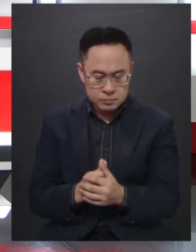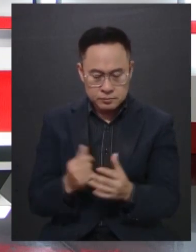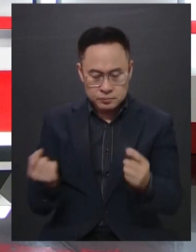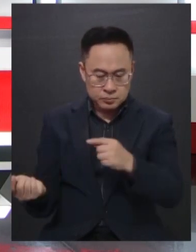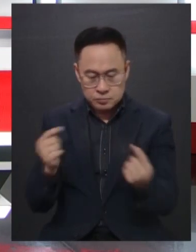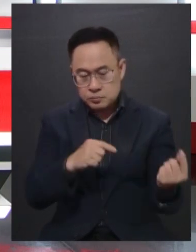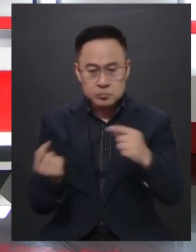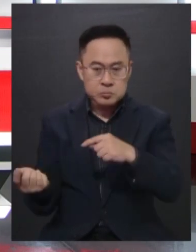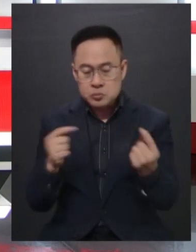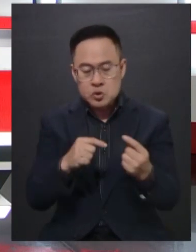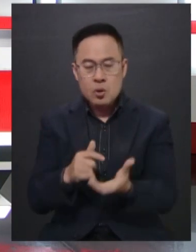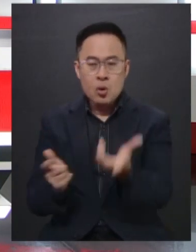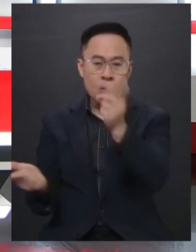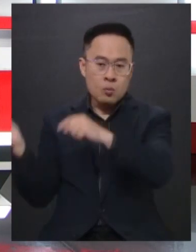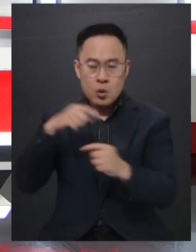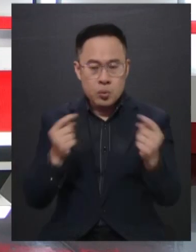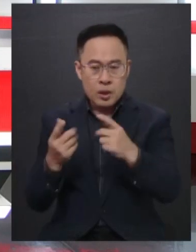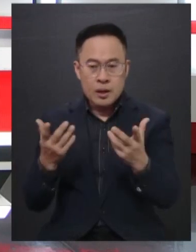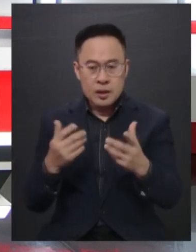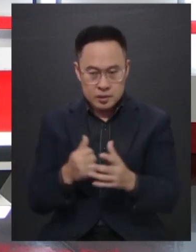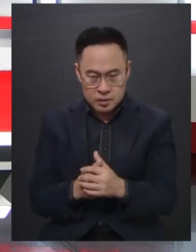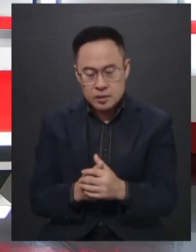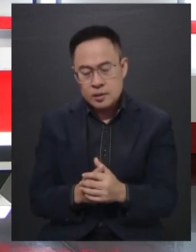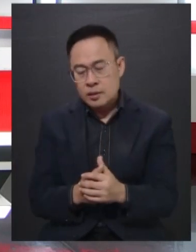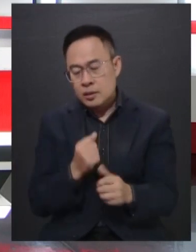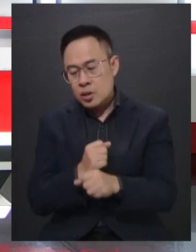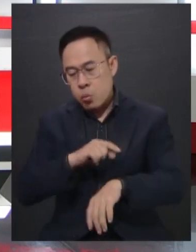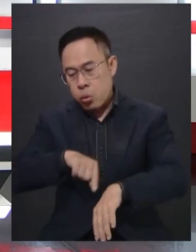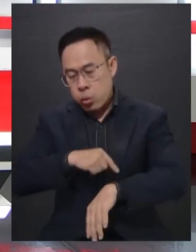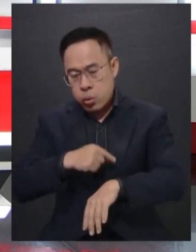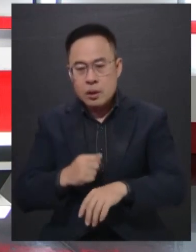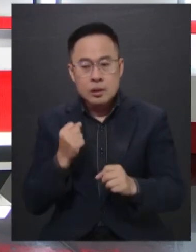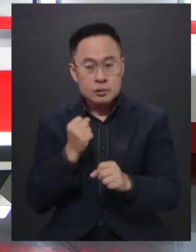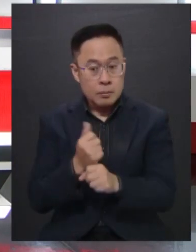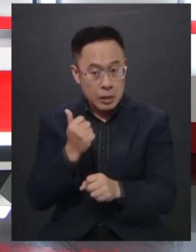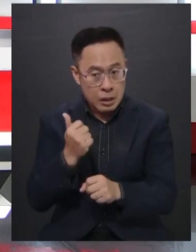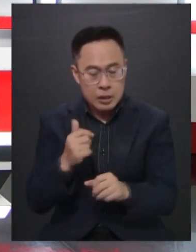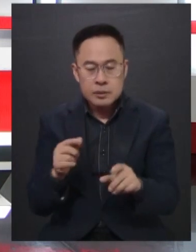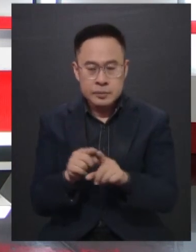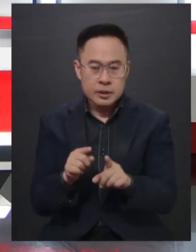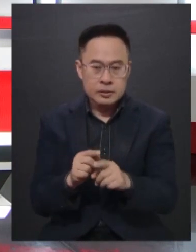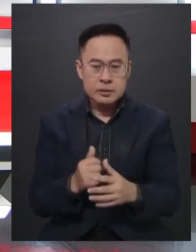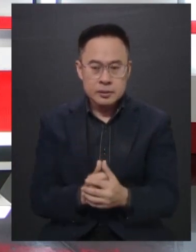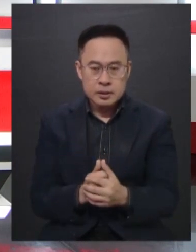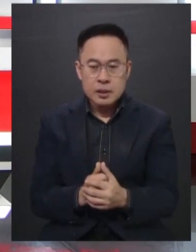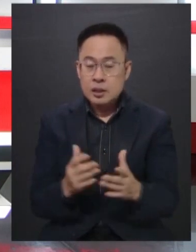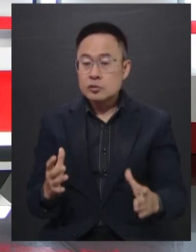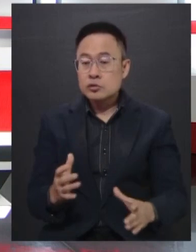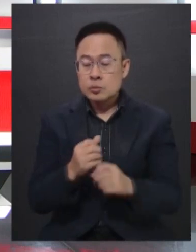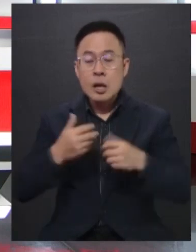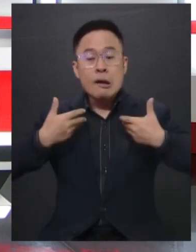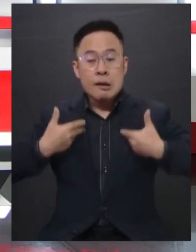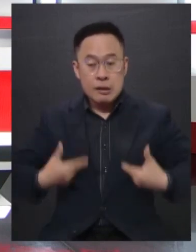นคู่แข่งที่เด็กกว่าเหนื่อยแล้วแต่ว่าเจ้าตัวไม่รู้เก็บพลังงานไว้ตรงไหนสามารถดึงกลับมาใช้ได้นะคะก็